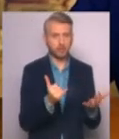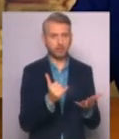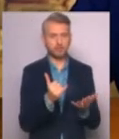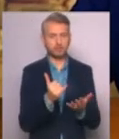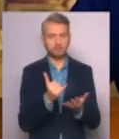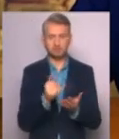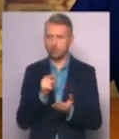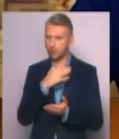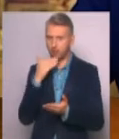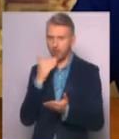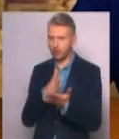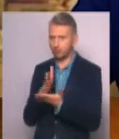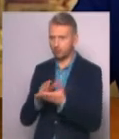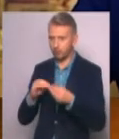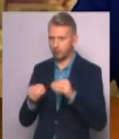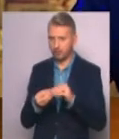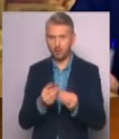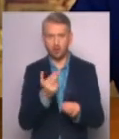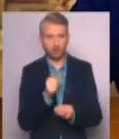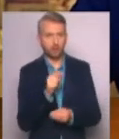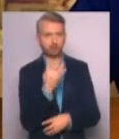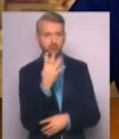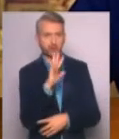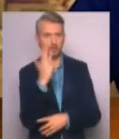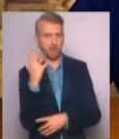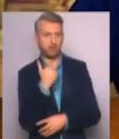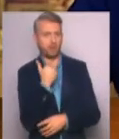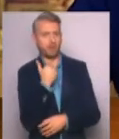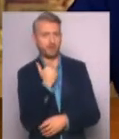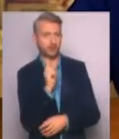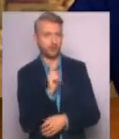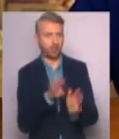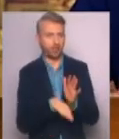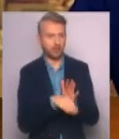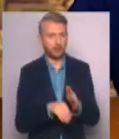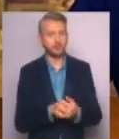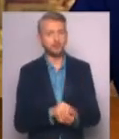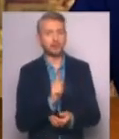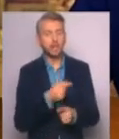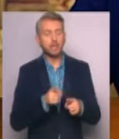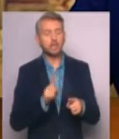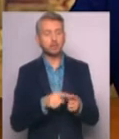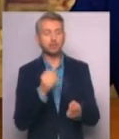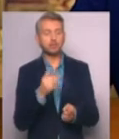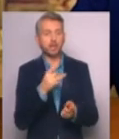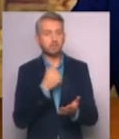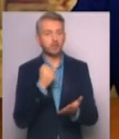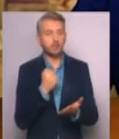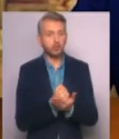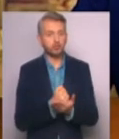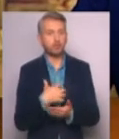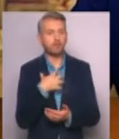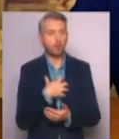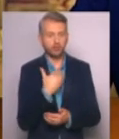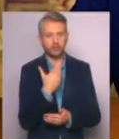що... Тут багато аспектів, там, так, там екологія багато, цих чотирьох дерев. Це так здається, що вони не суттєві. Але це лишній раз підтверджує вагомість вашої